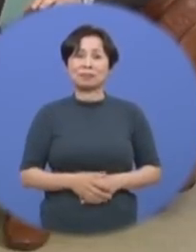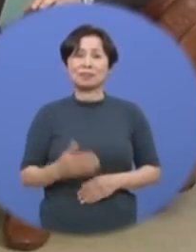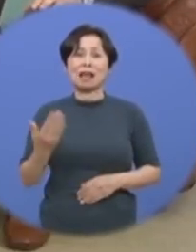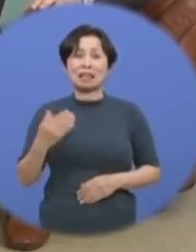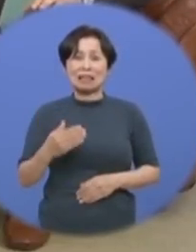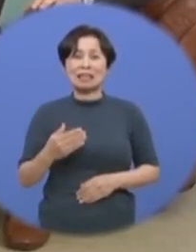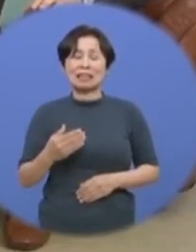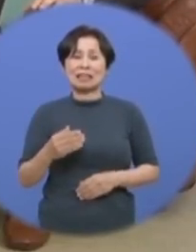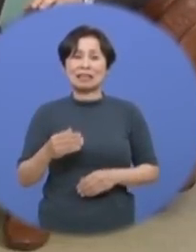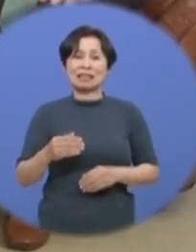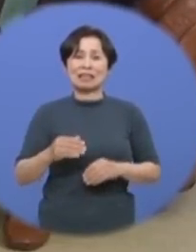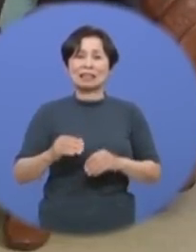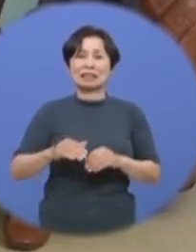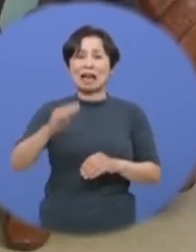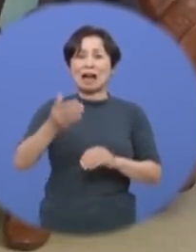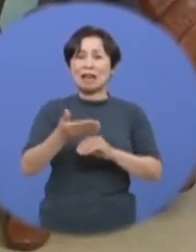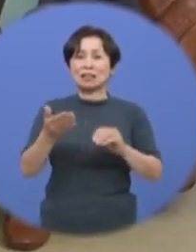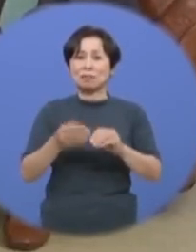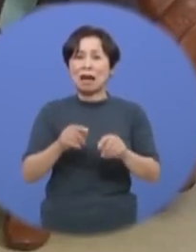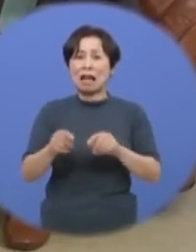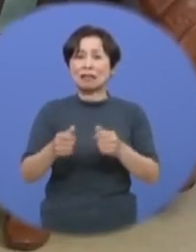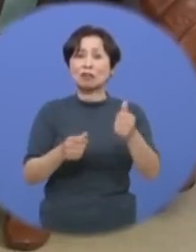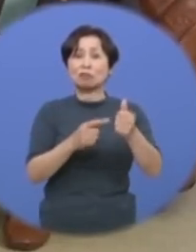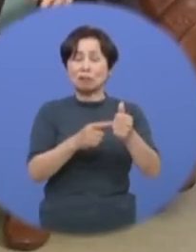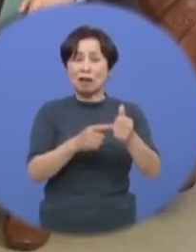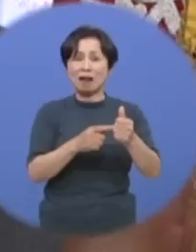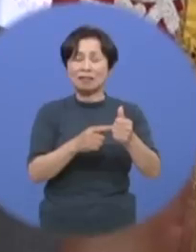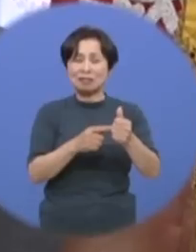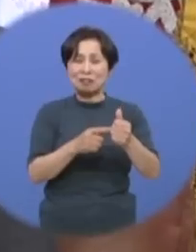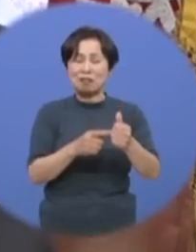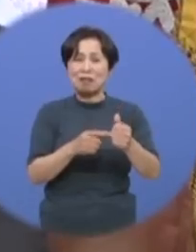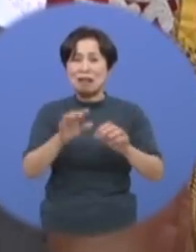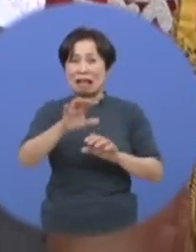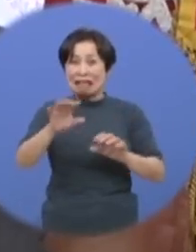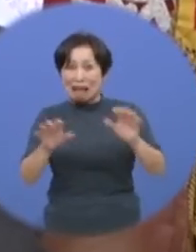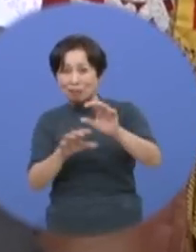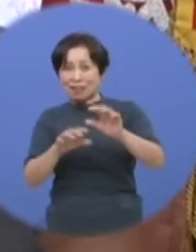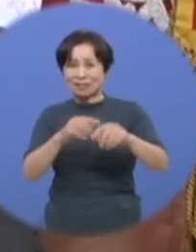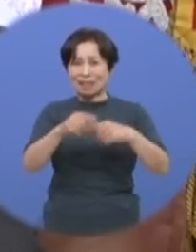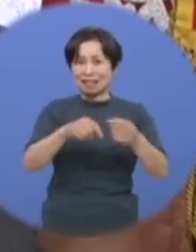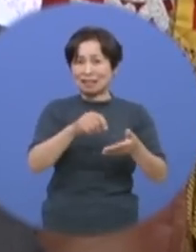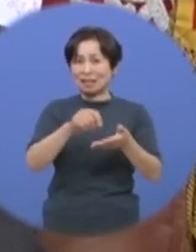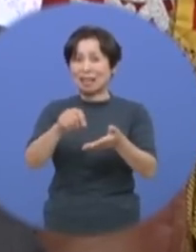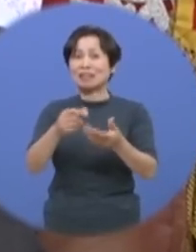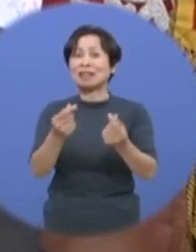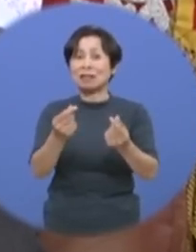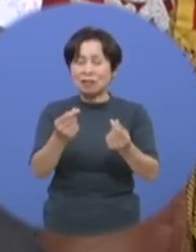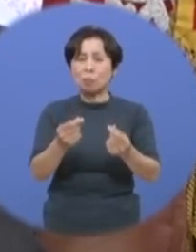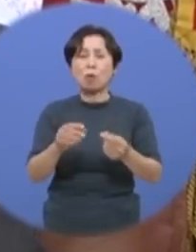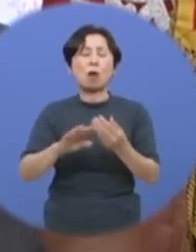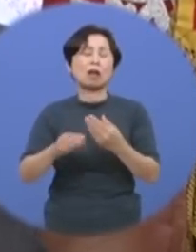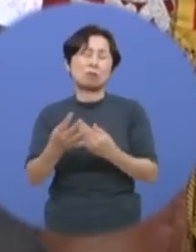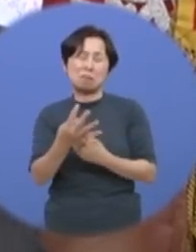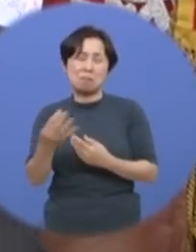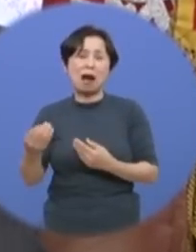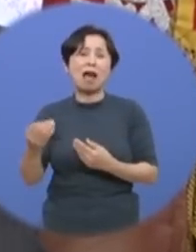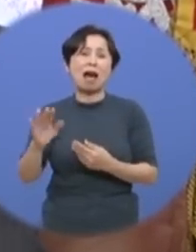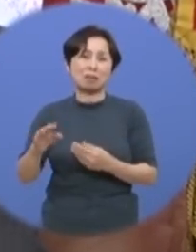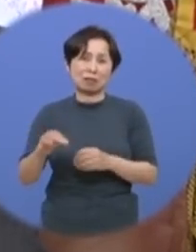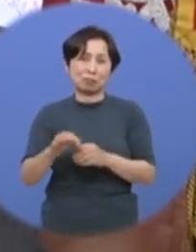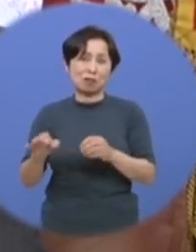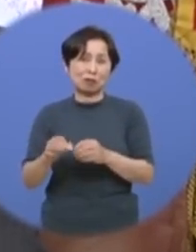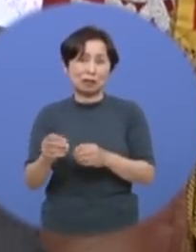話されましたんあの他にも大逆転があるしありまして神の島の大逆転がありますよねで